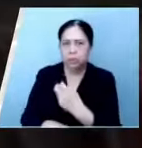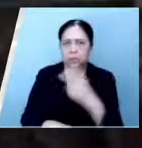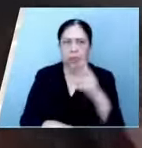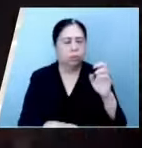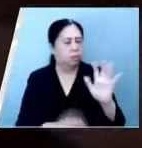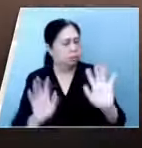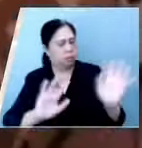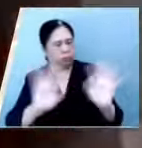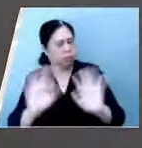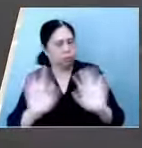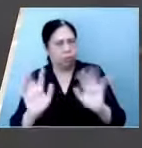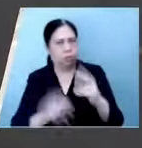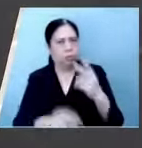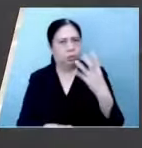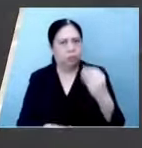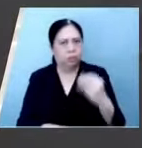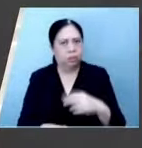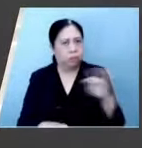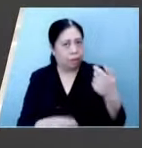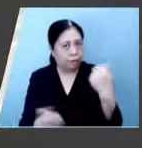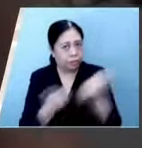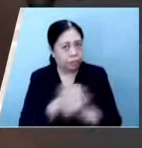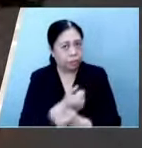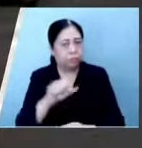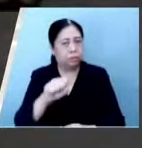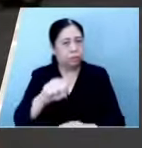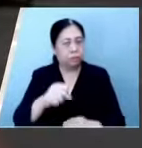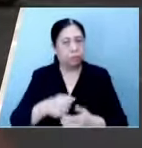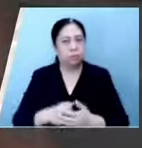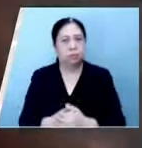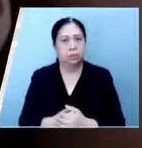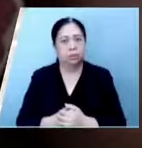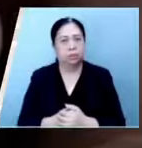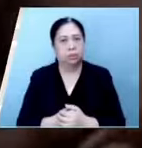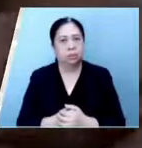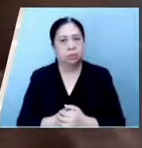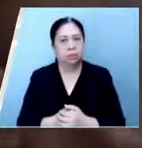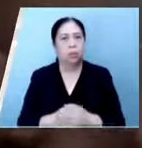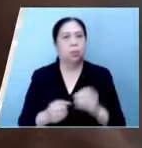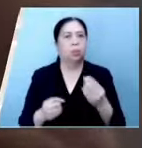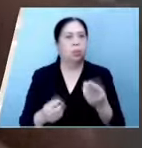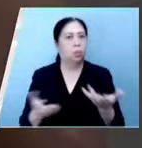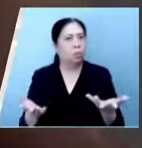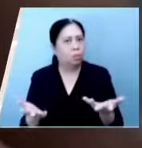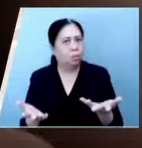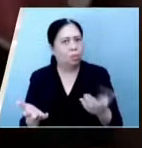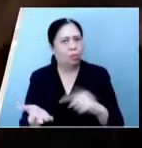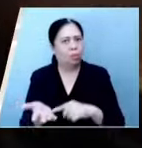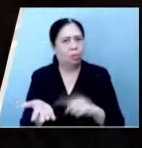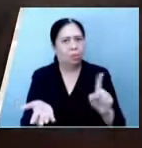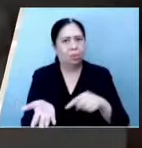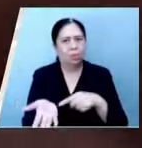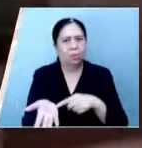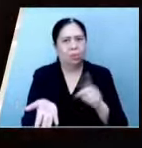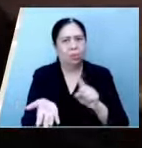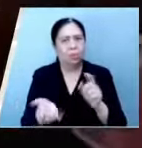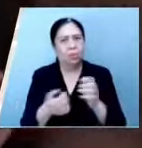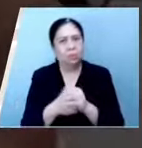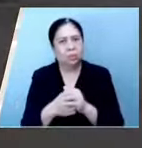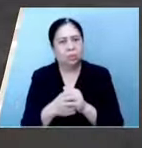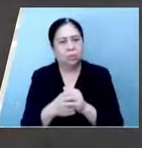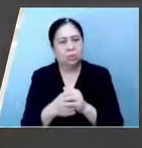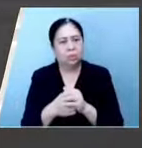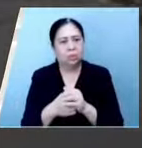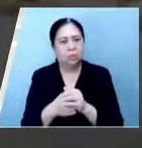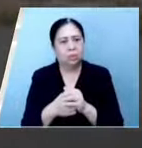say 250. You have change? Yeah. Oh, you give, oh, what is this, bro? 150. I got, what?